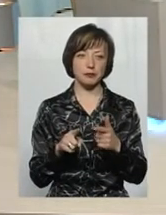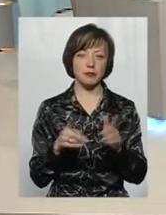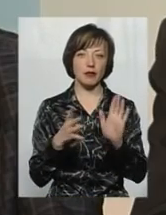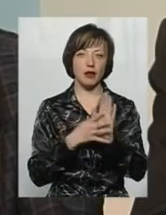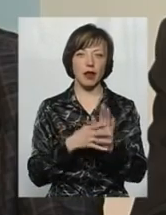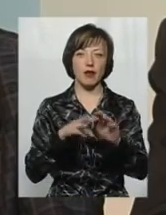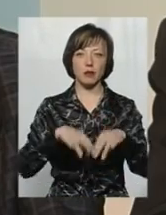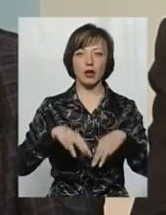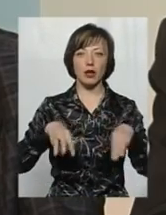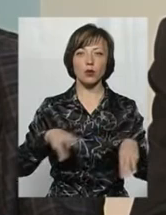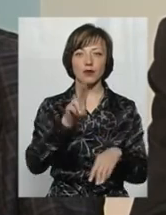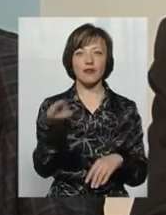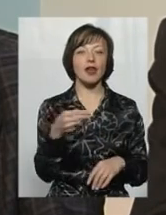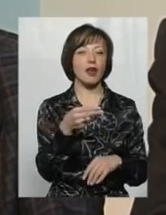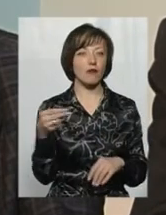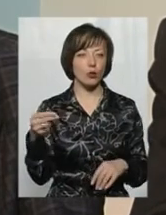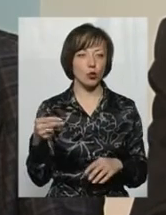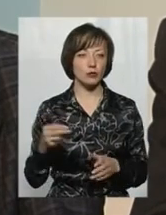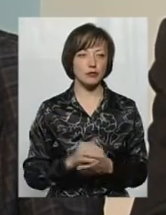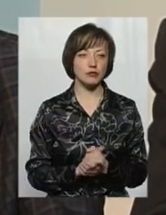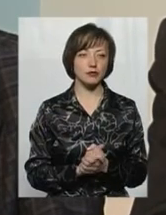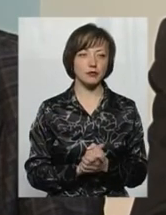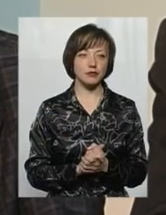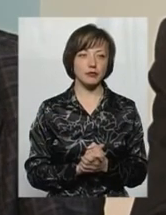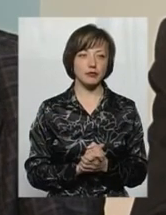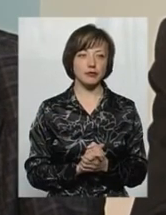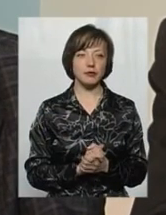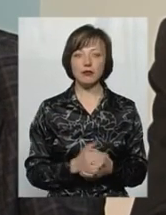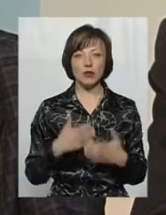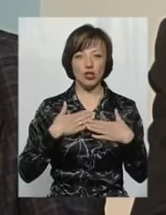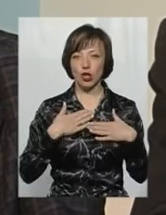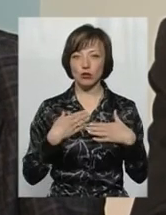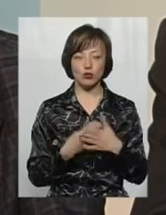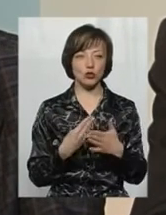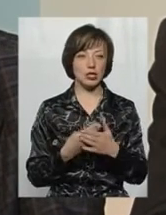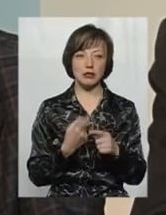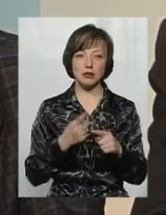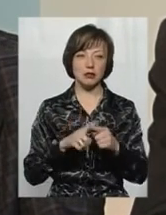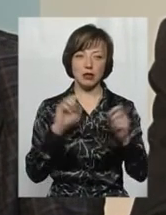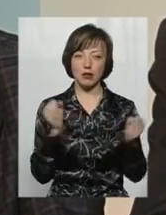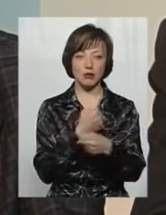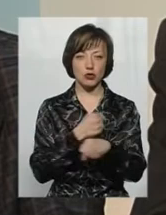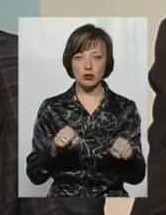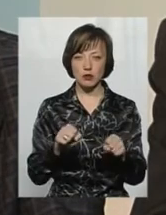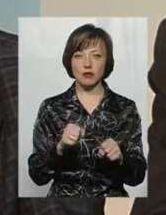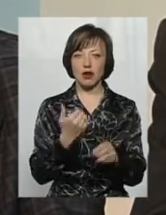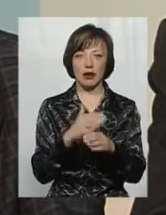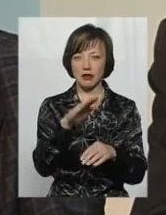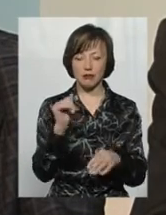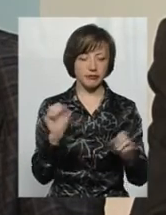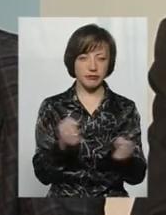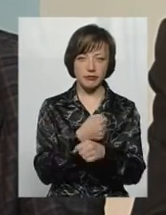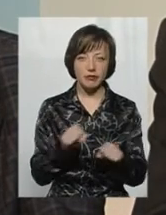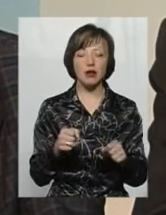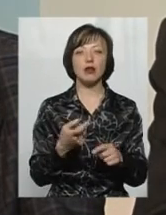9 мільйонів євро. Ми, якби, наш бюджет собі цього дозволити не може, навіть за рахунок кредитних коштів.